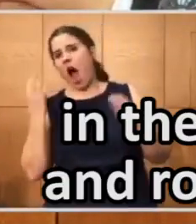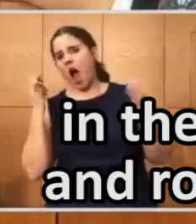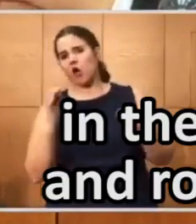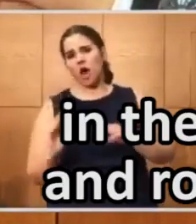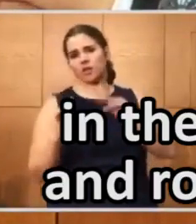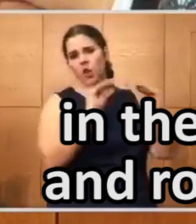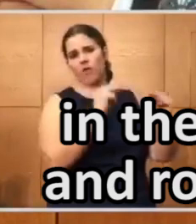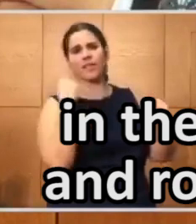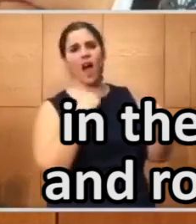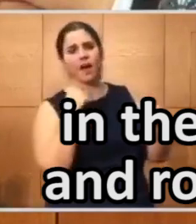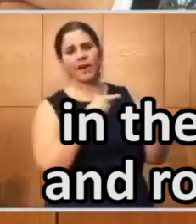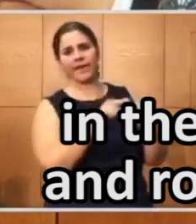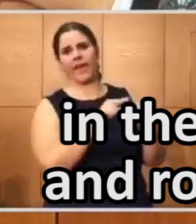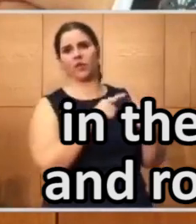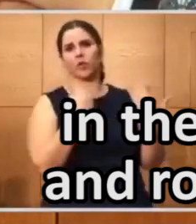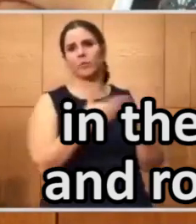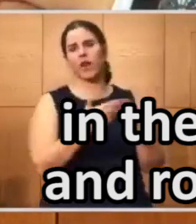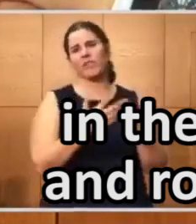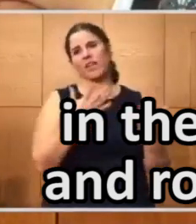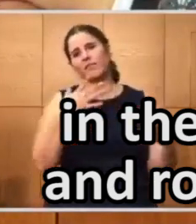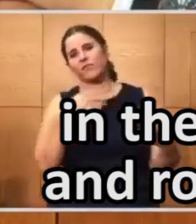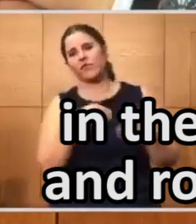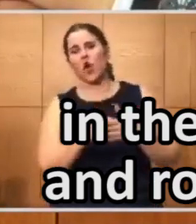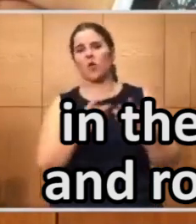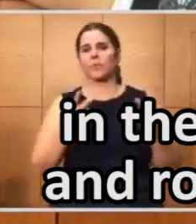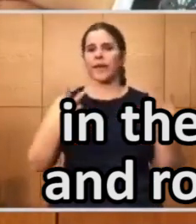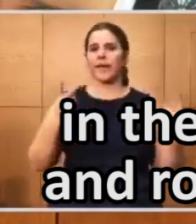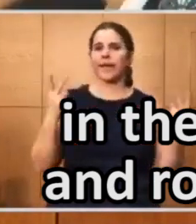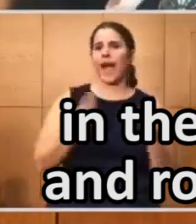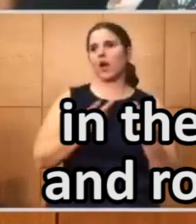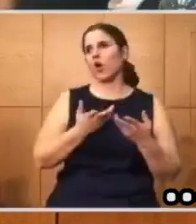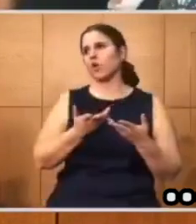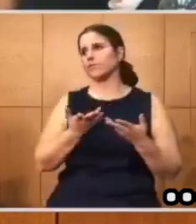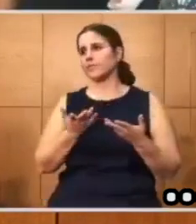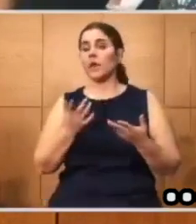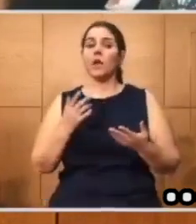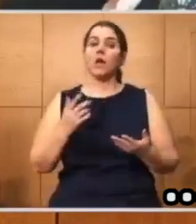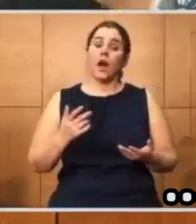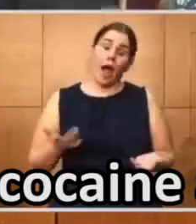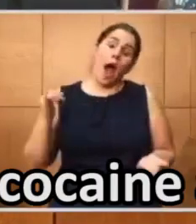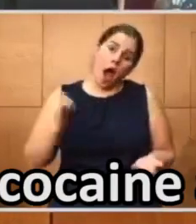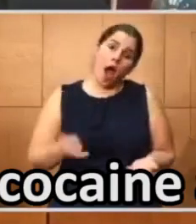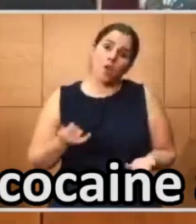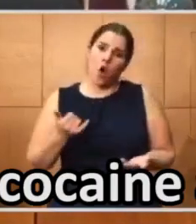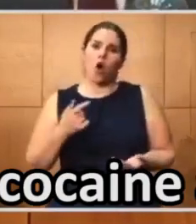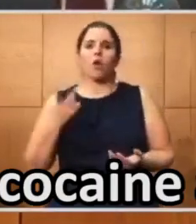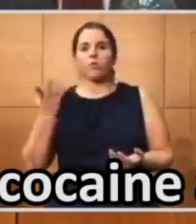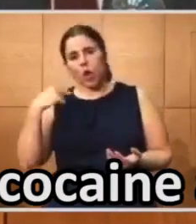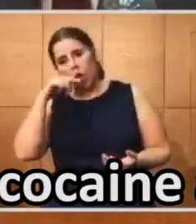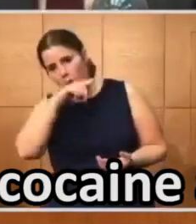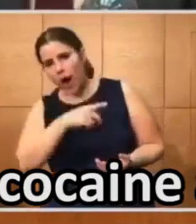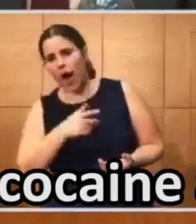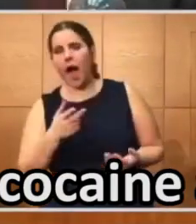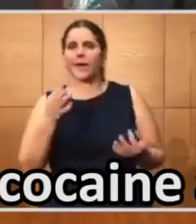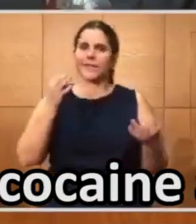a ve smetánce pop music tehdy a rock music, čili bohužel ano, kokain a takový